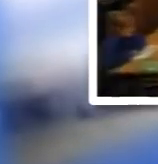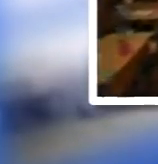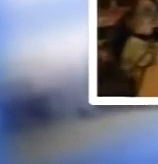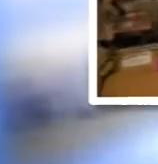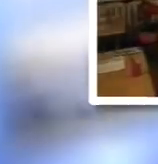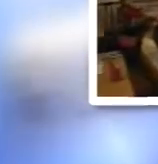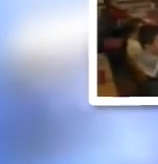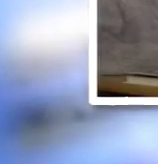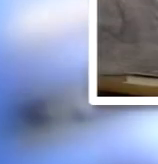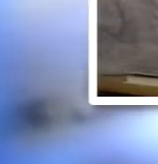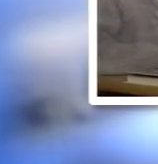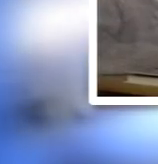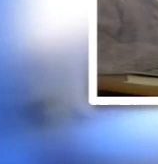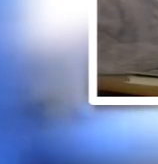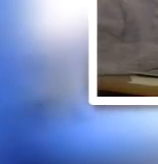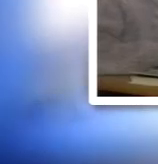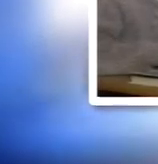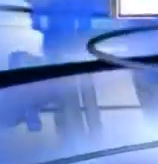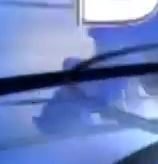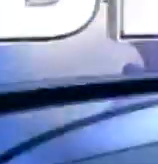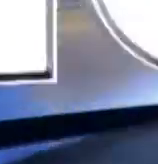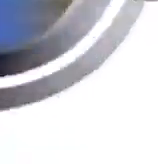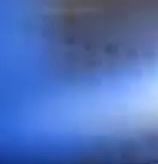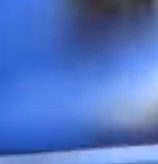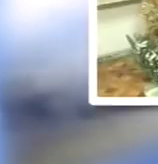планують позбутися інтернатної форми виховання дітей.